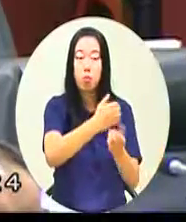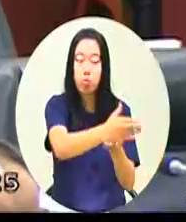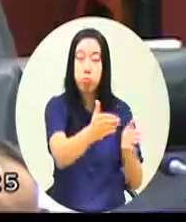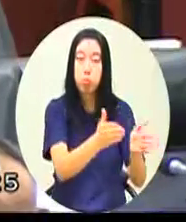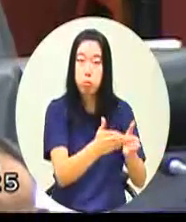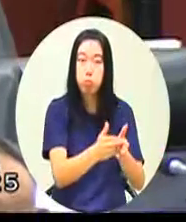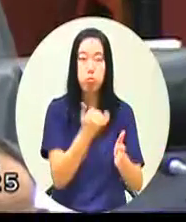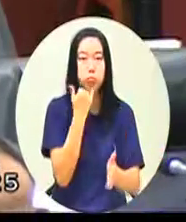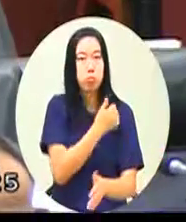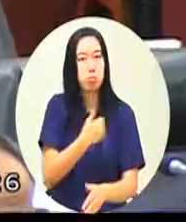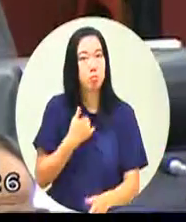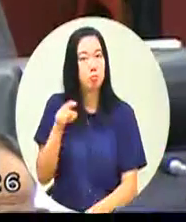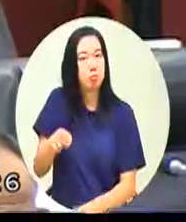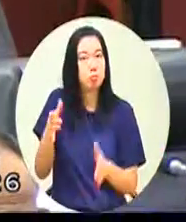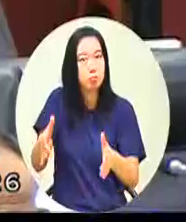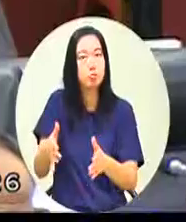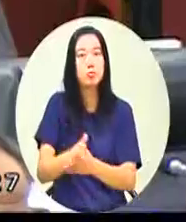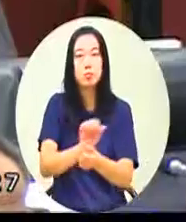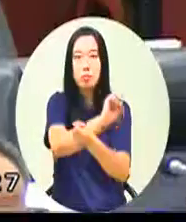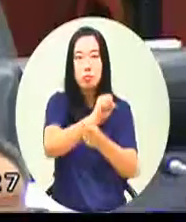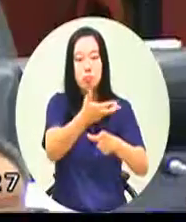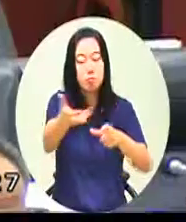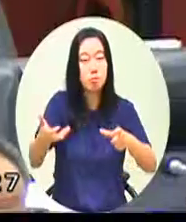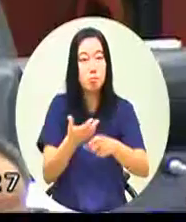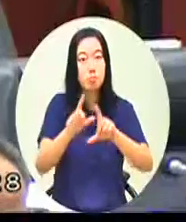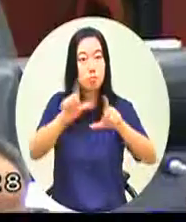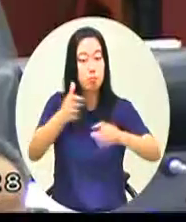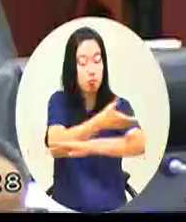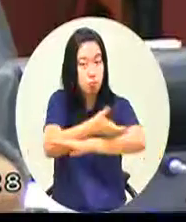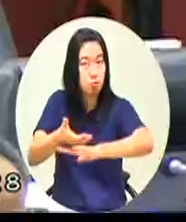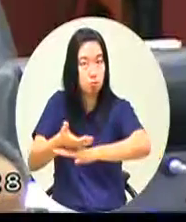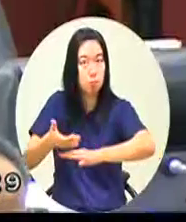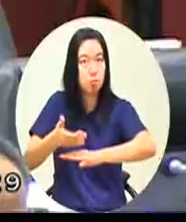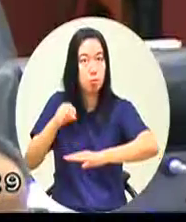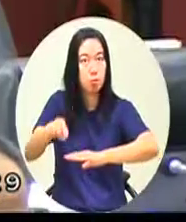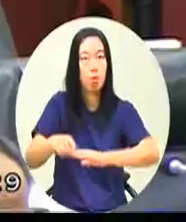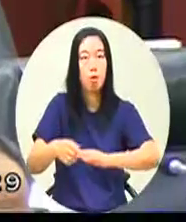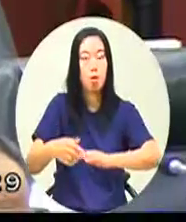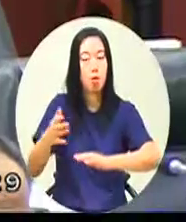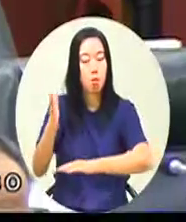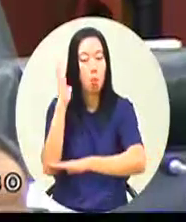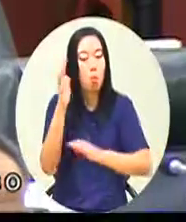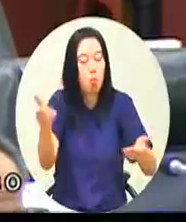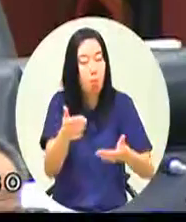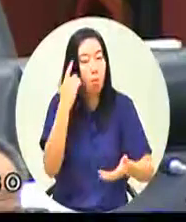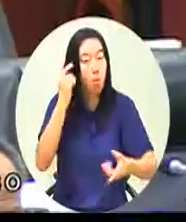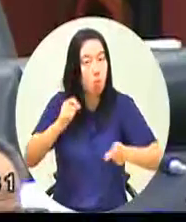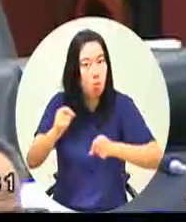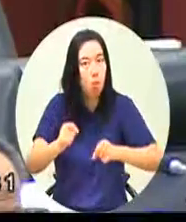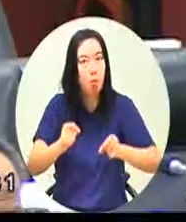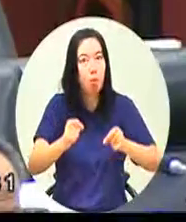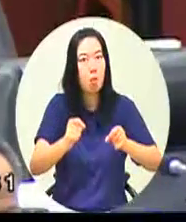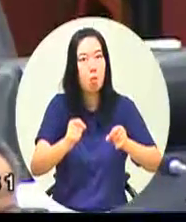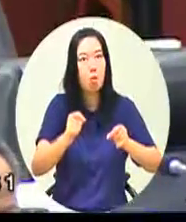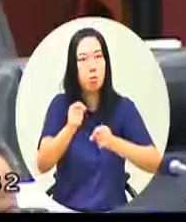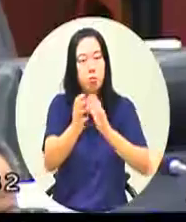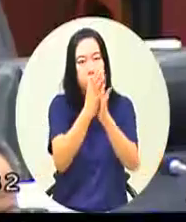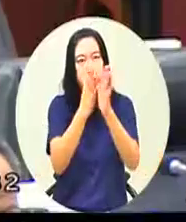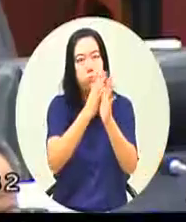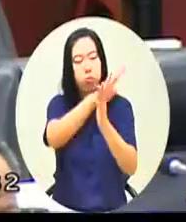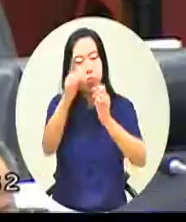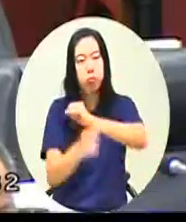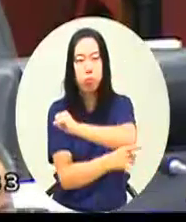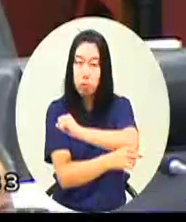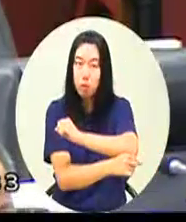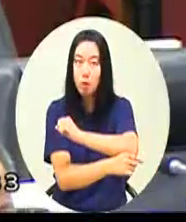在考潭大排。啊，在我们整个治理计划是安排是排在后阶段，在后阶